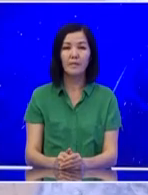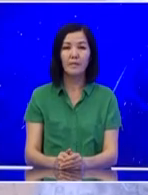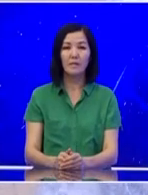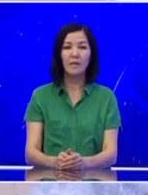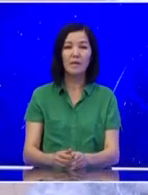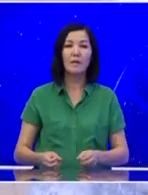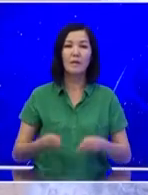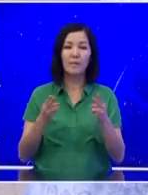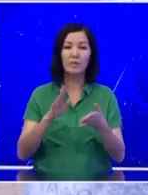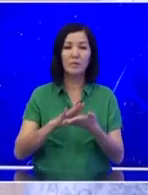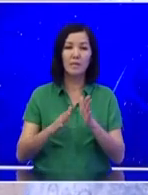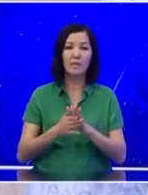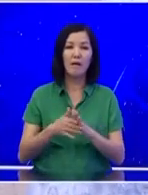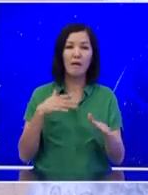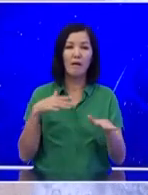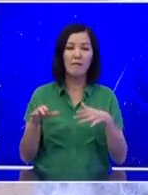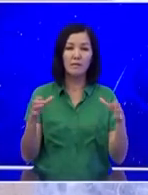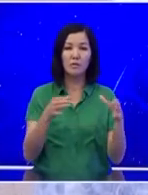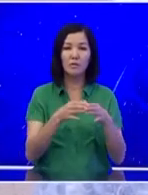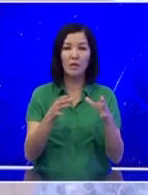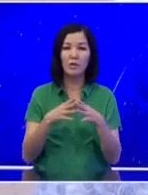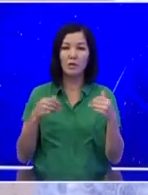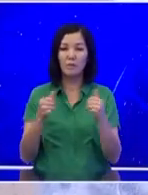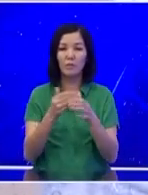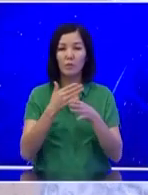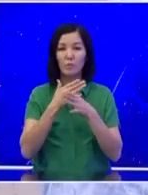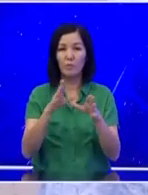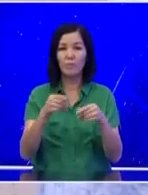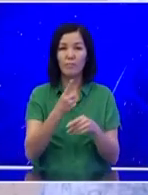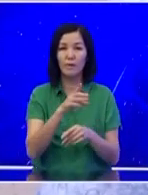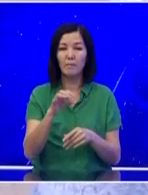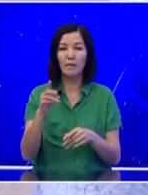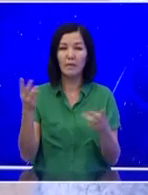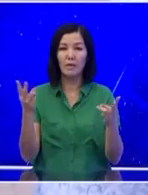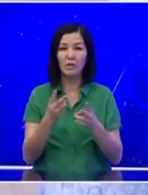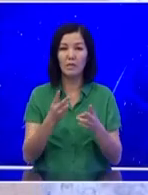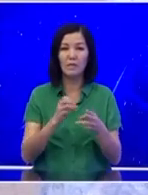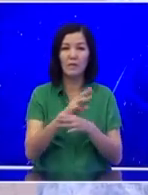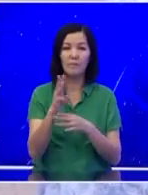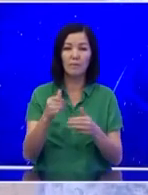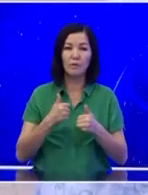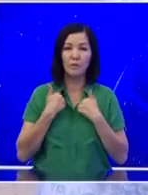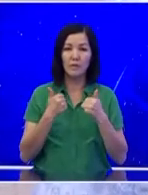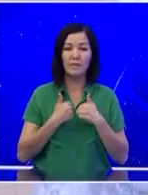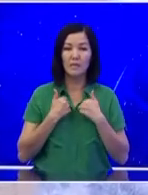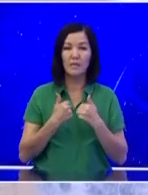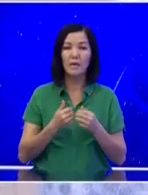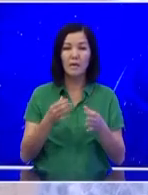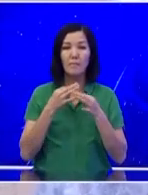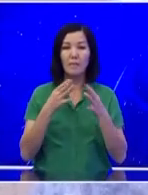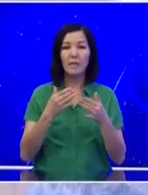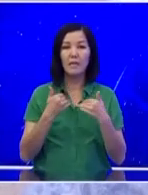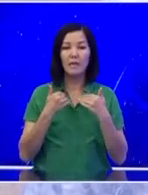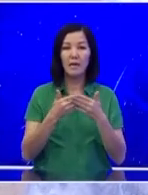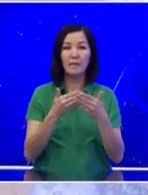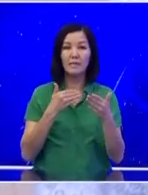Пандемия кезінде біз халықтың әлсіз топтарына көмек көрсетуді ұйғардық. 1 миллиард теңгеге қажеттіліктерімен қамтамасыз етуге тырыстық. Міне мереке қарсаңында түрлі